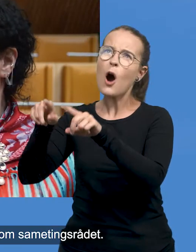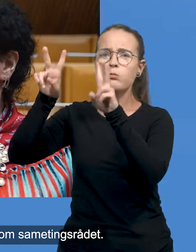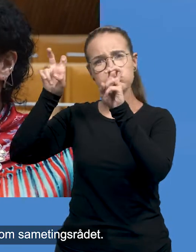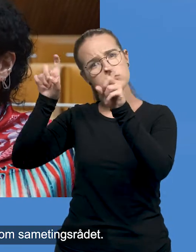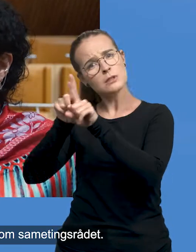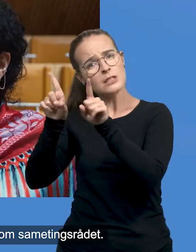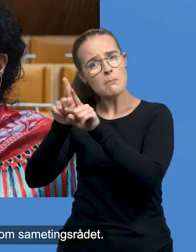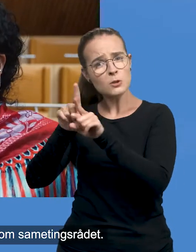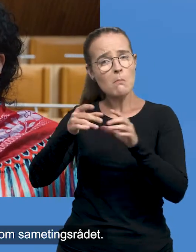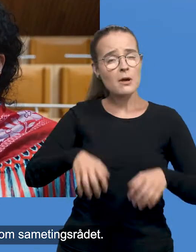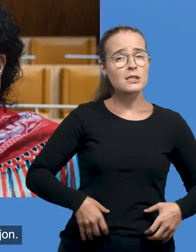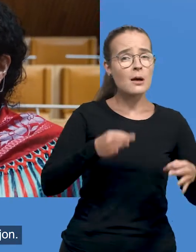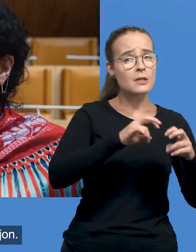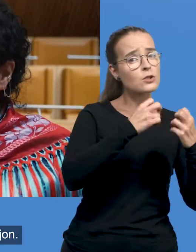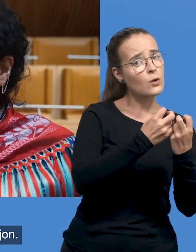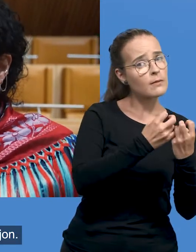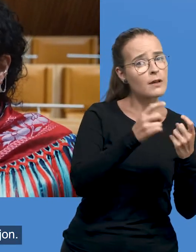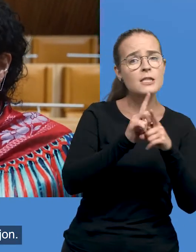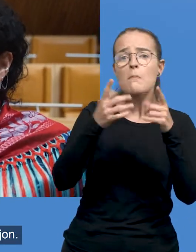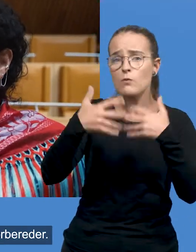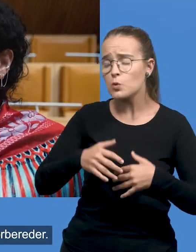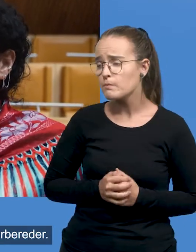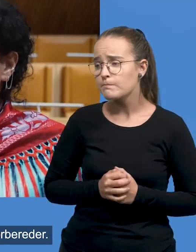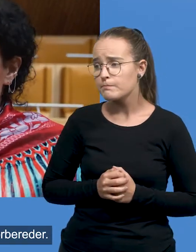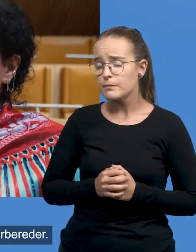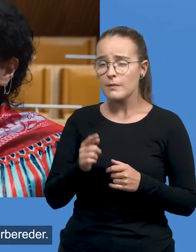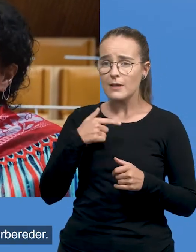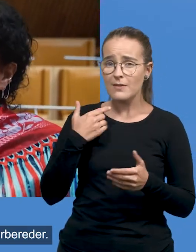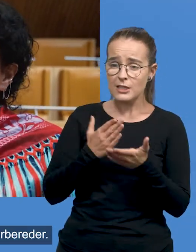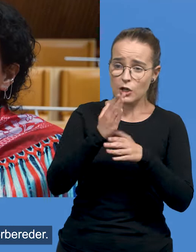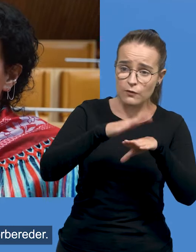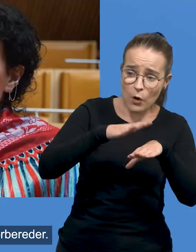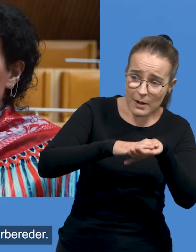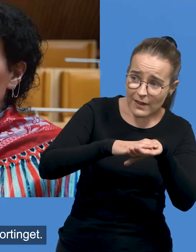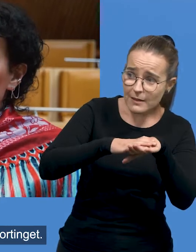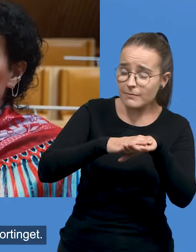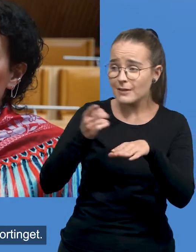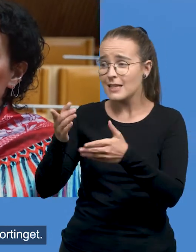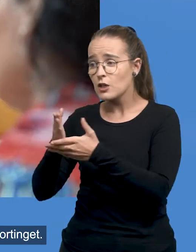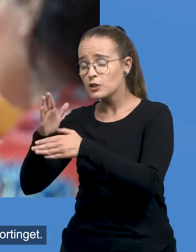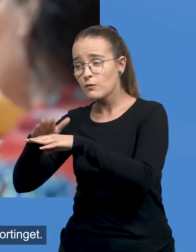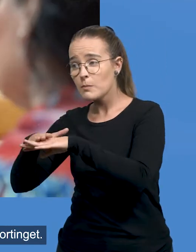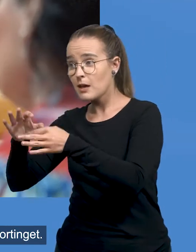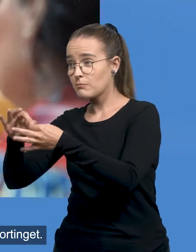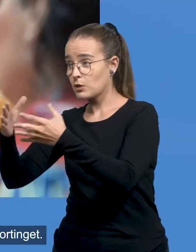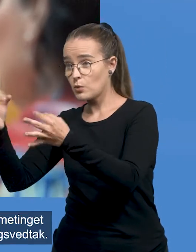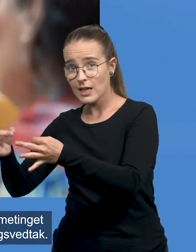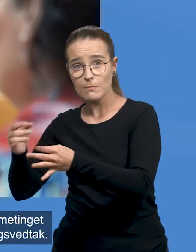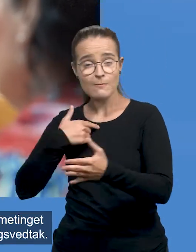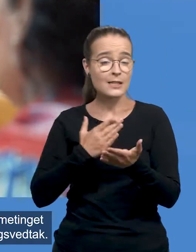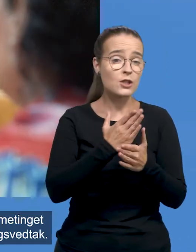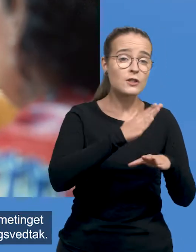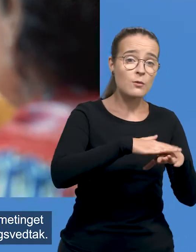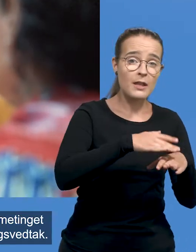er nesten det samme som Sametingsrådet, vi har samme funksjon. Mm. Nemlig at vi både saksforbereder, de saksforbereder for Stortinget, og